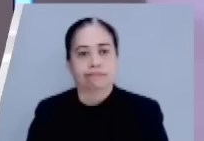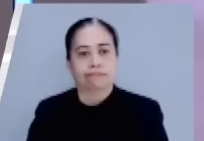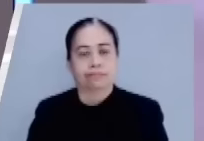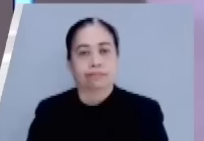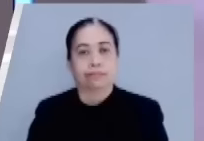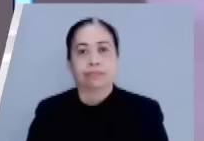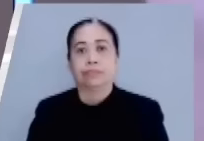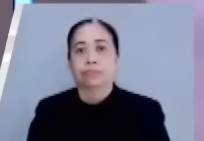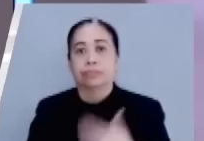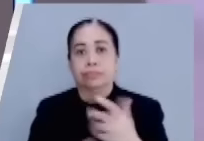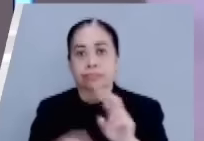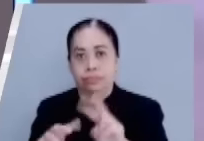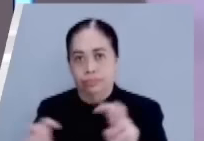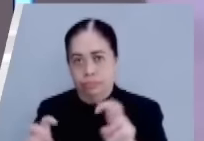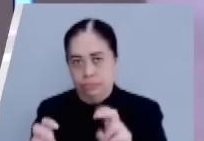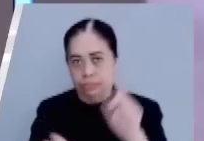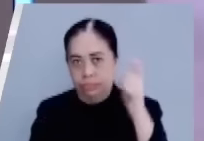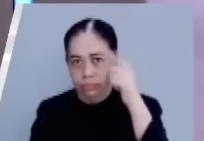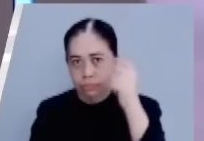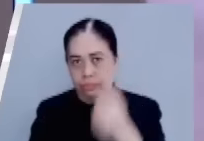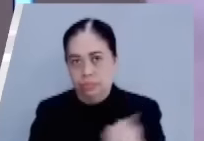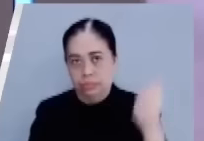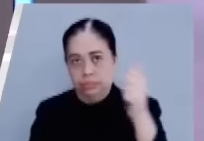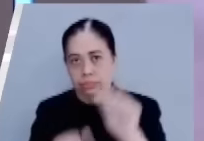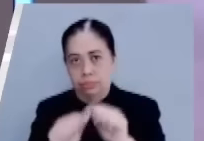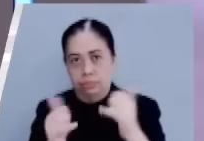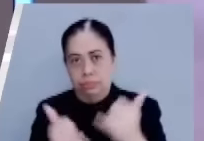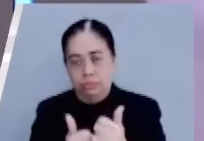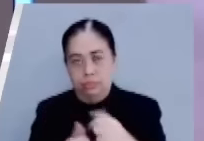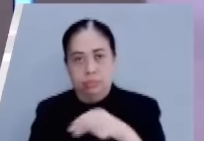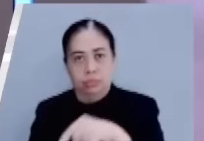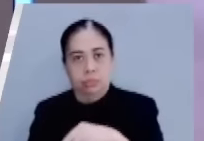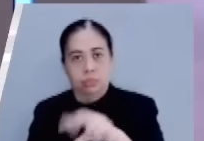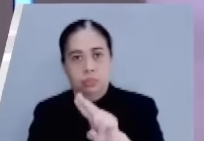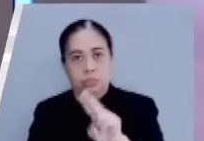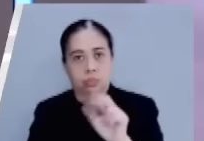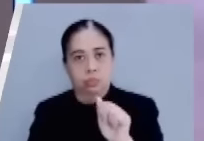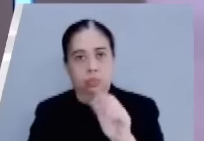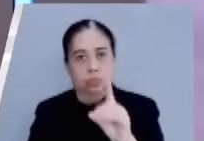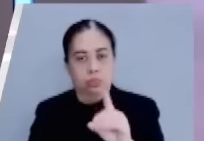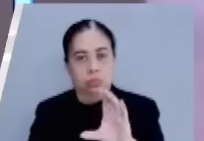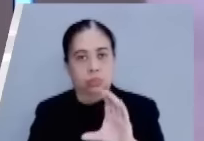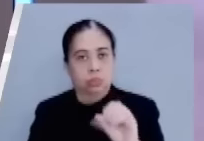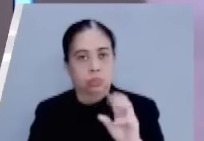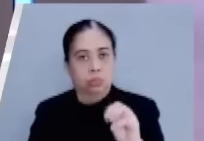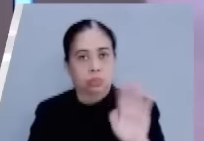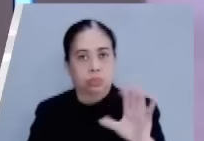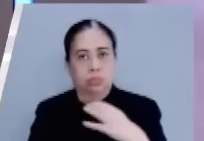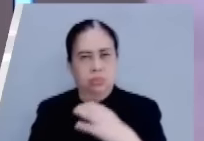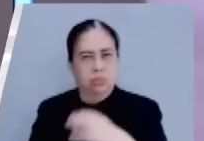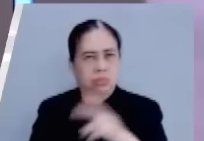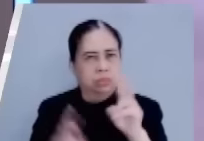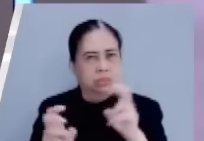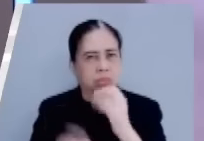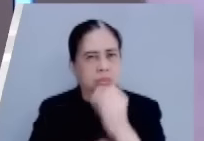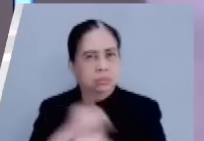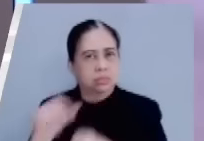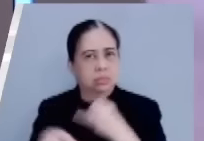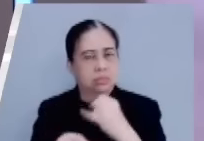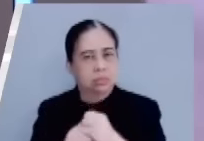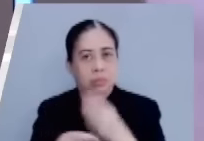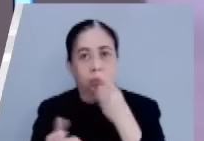Susuriin ng mga ahensya ng gobyerno at mismong Quadcom ng Kamara ang aligasyon sa isang international docu